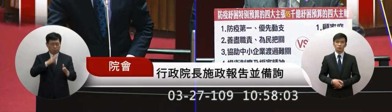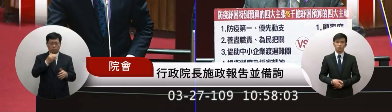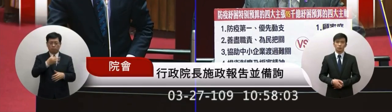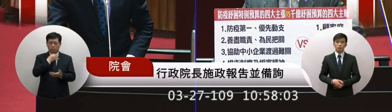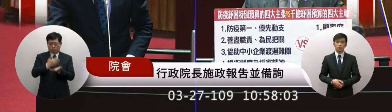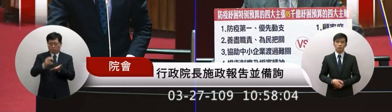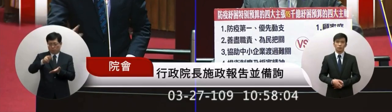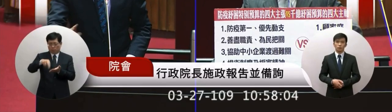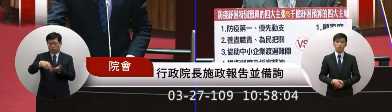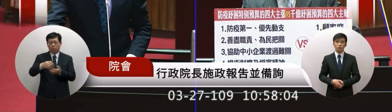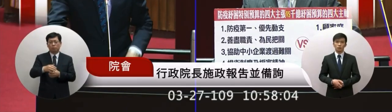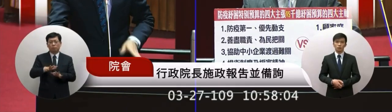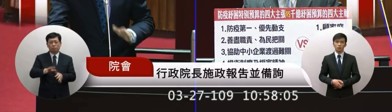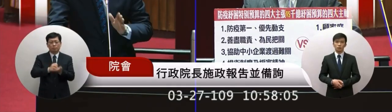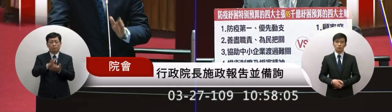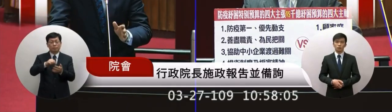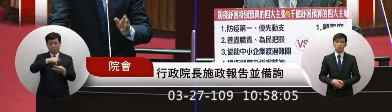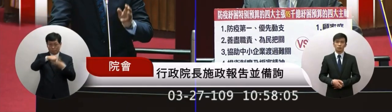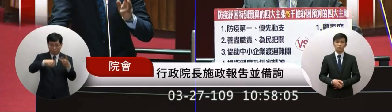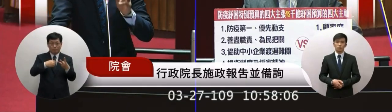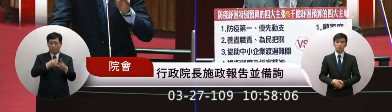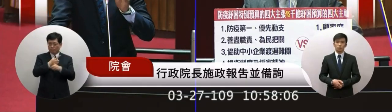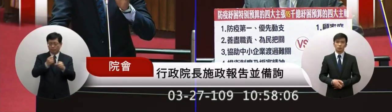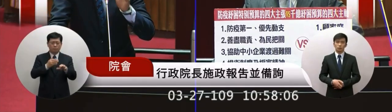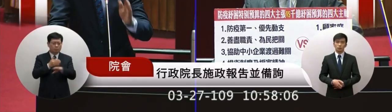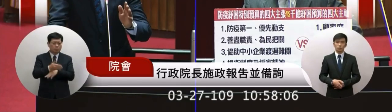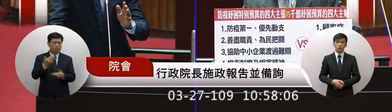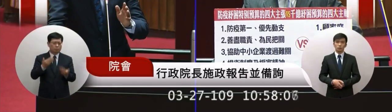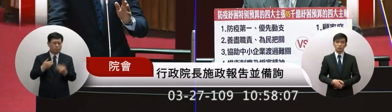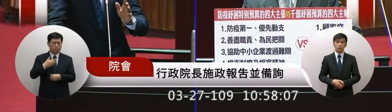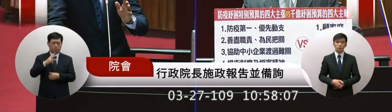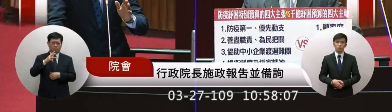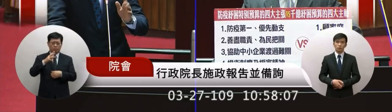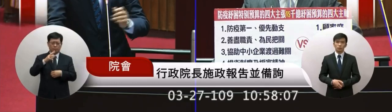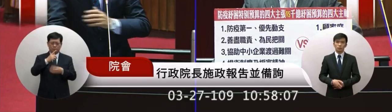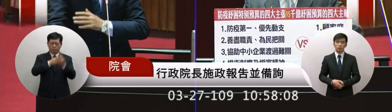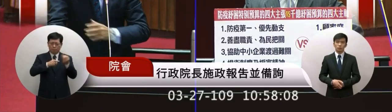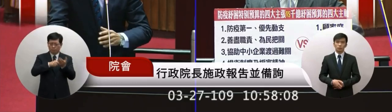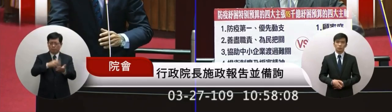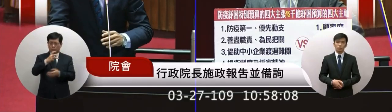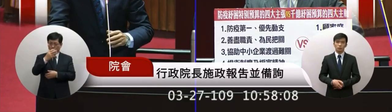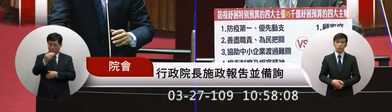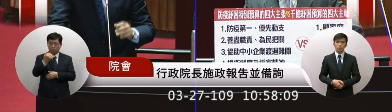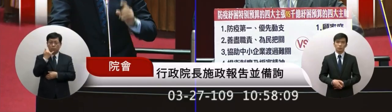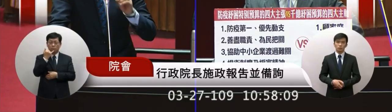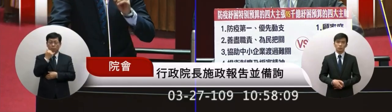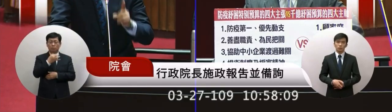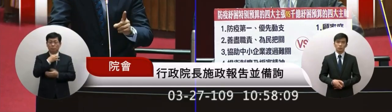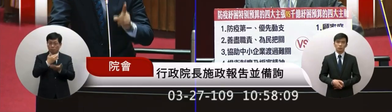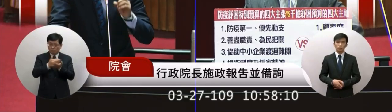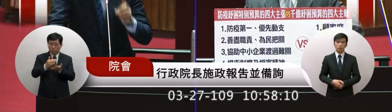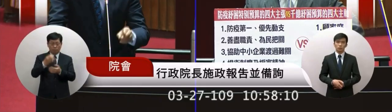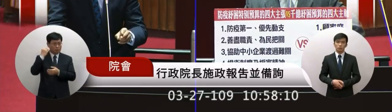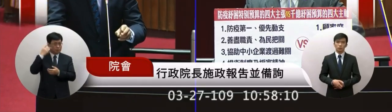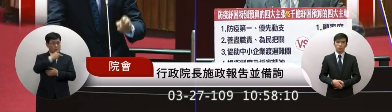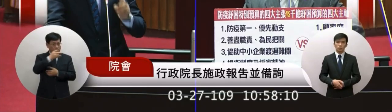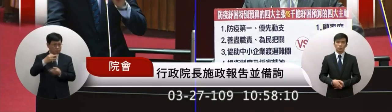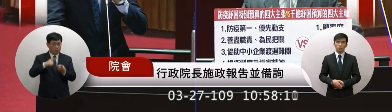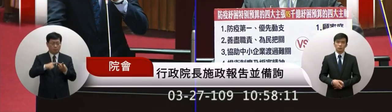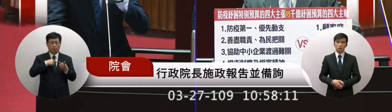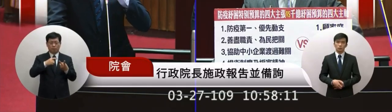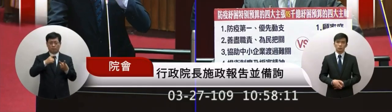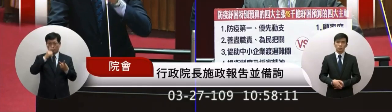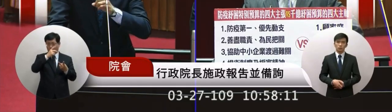困的对象。那委员报告，我即马已经超过89件的纾困，包括新贷、旧